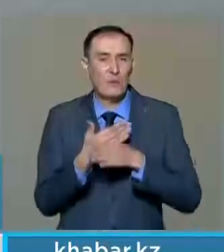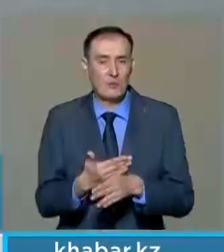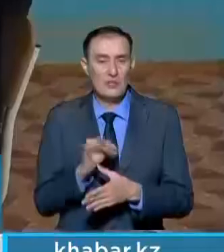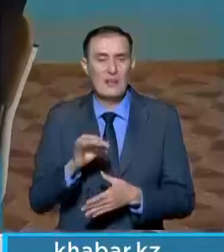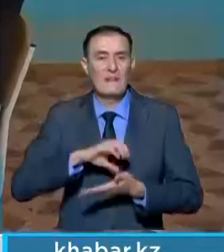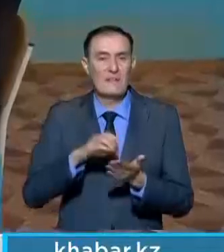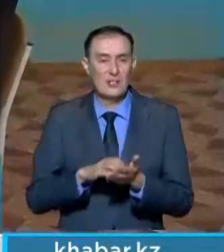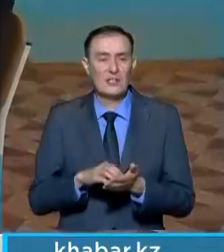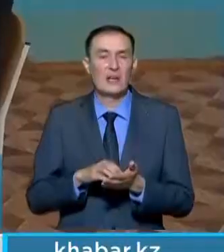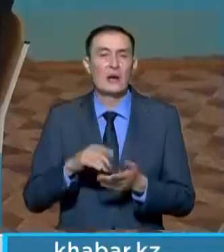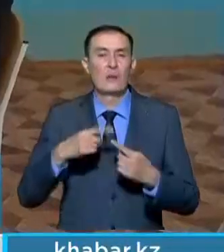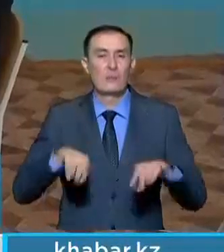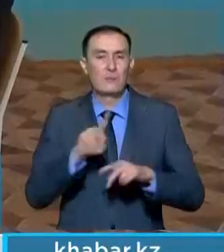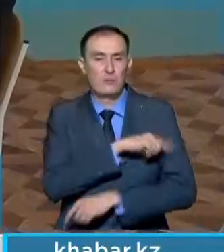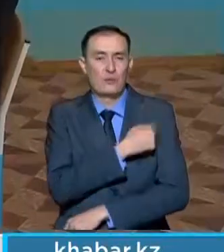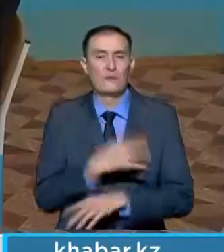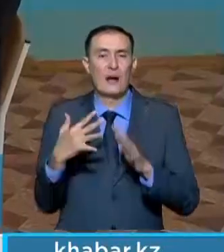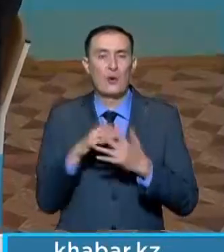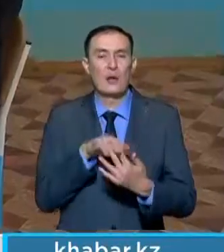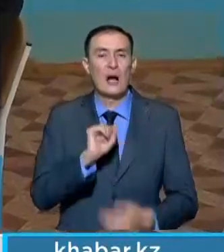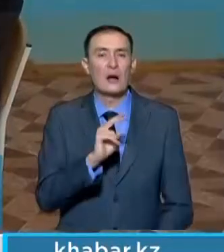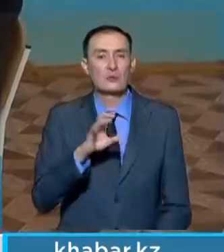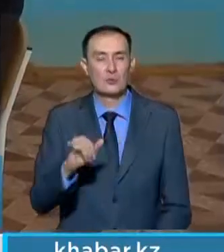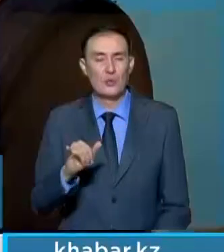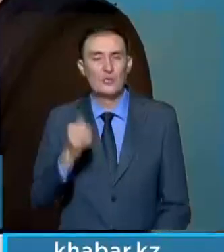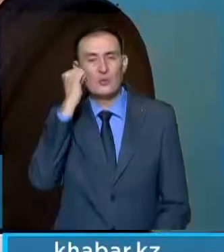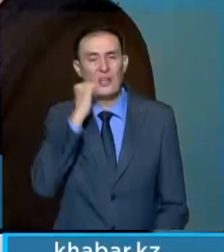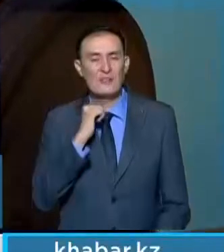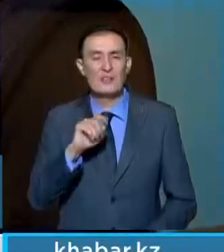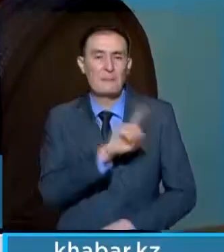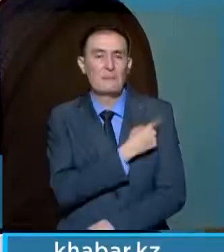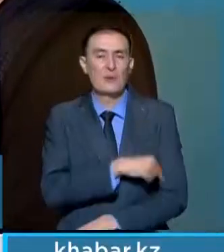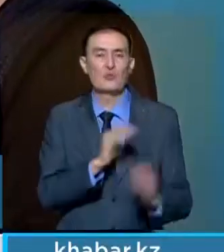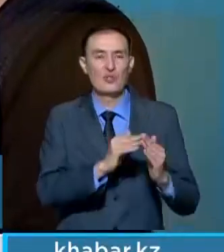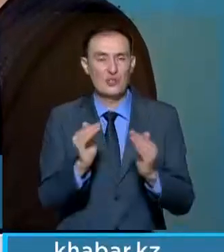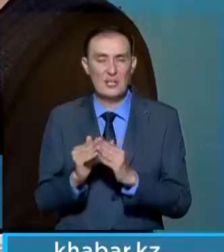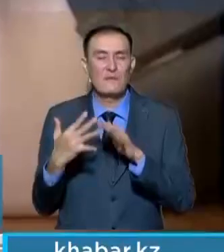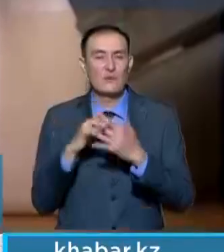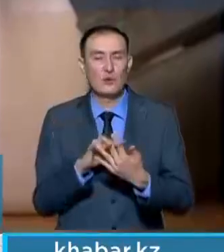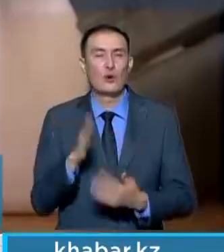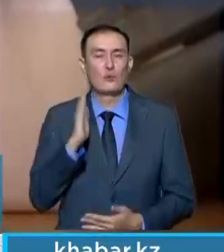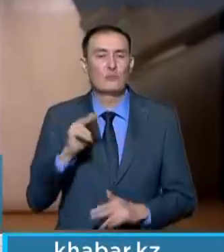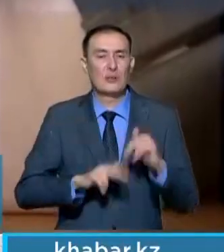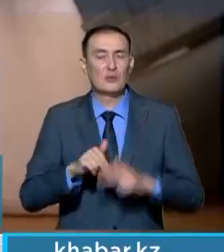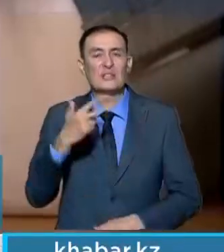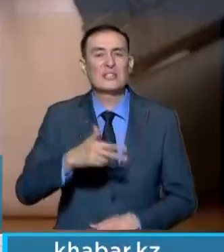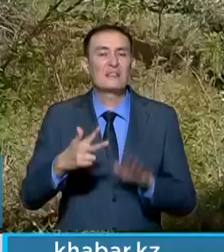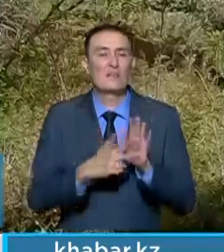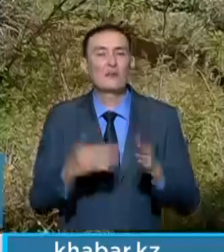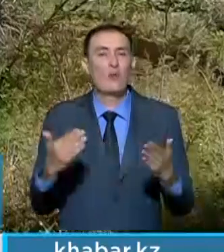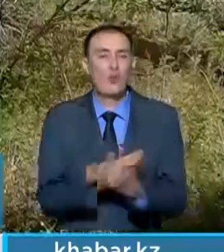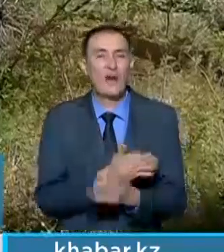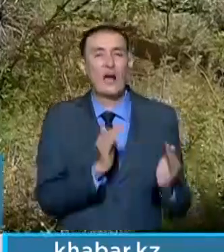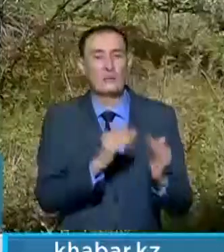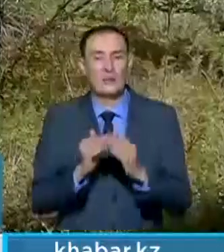и фельдшерско-акушерский пункт в ауле Аксу. Взамен устаревших медучреждений в селах намерены возвести 38 новых.